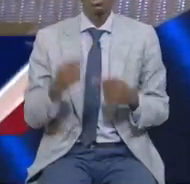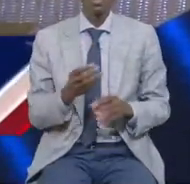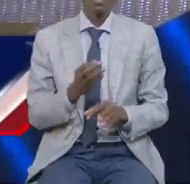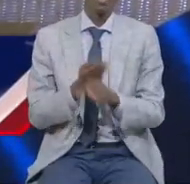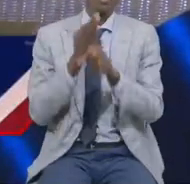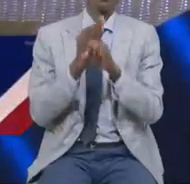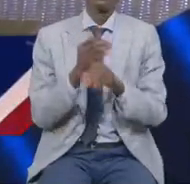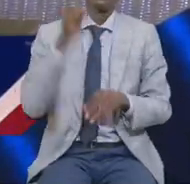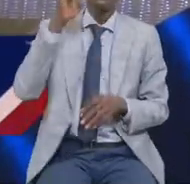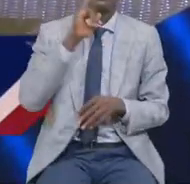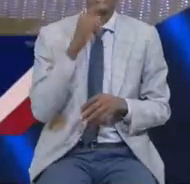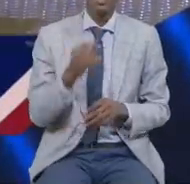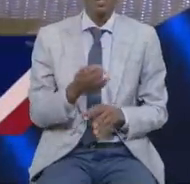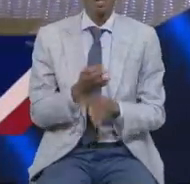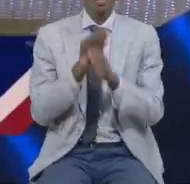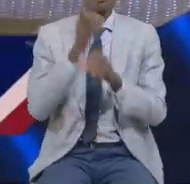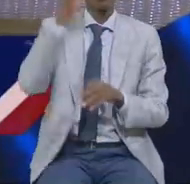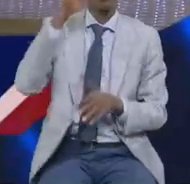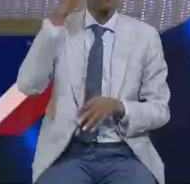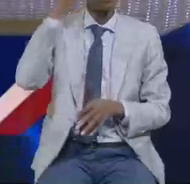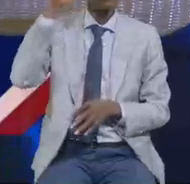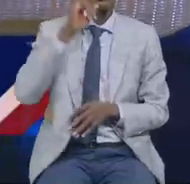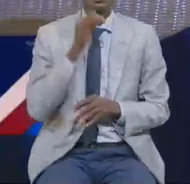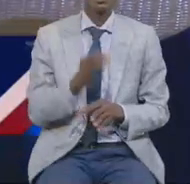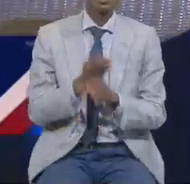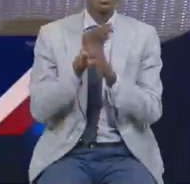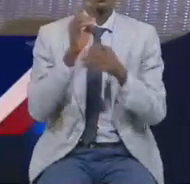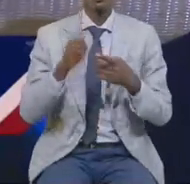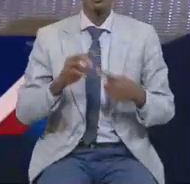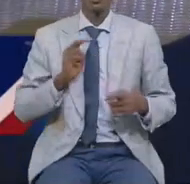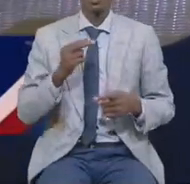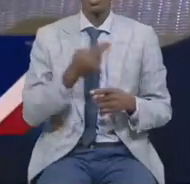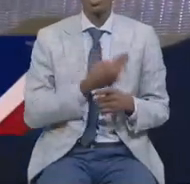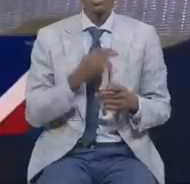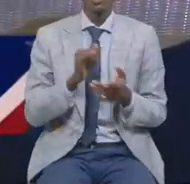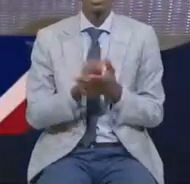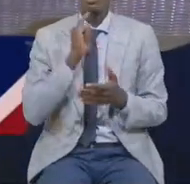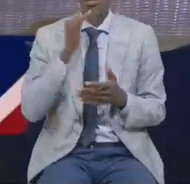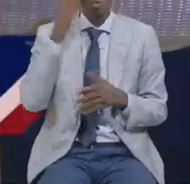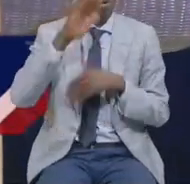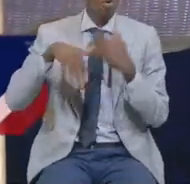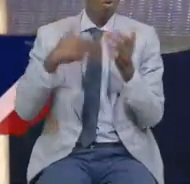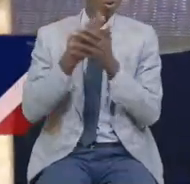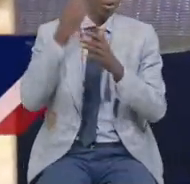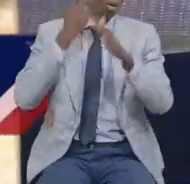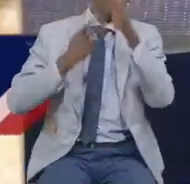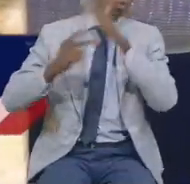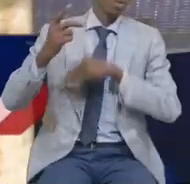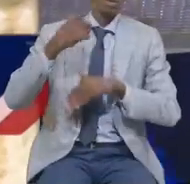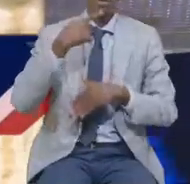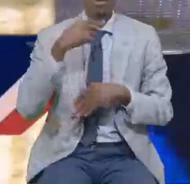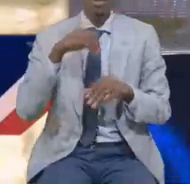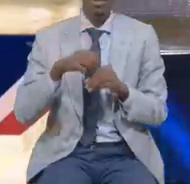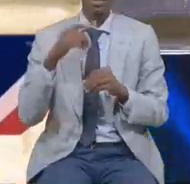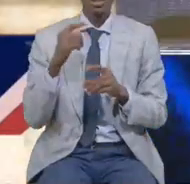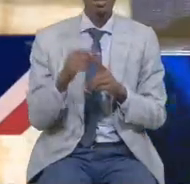Dieu fidèle. Parce qu'il est fidèle à toutes les prophéties qui sont déclarées dans la parole de Dieu. Il